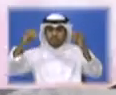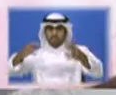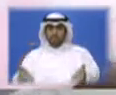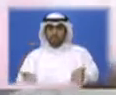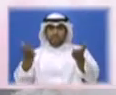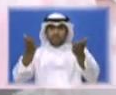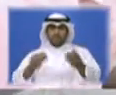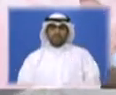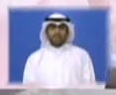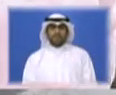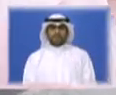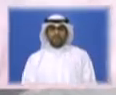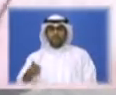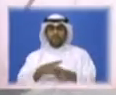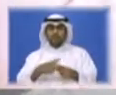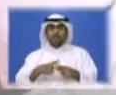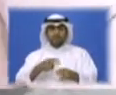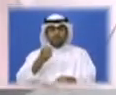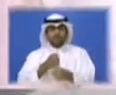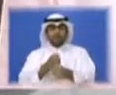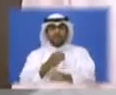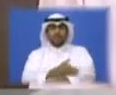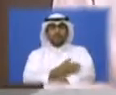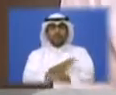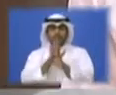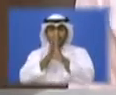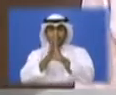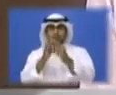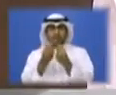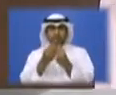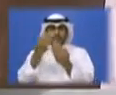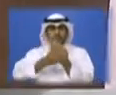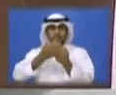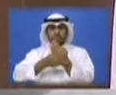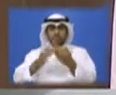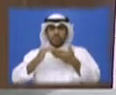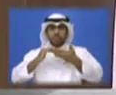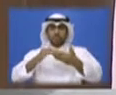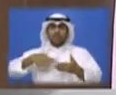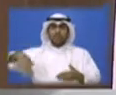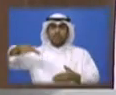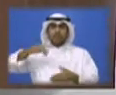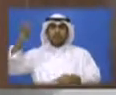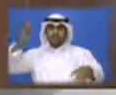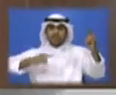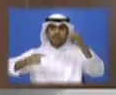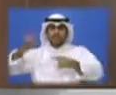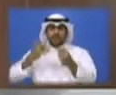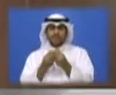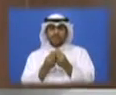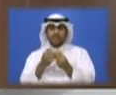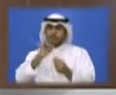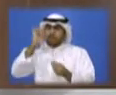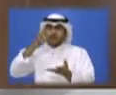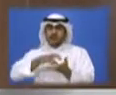فيها. تسعى دولة الكويت نحو تحقيق الحماية الكاملة للعمالة الوافدة وتوفير العمل اللائق